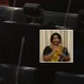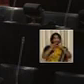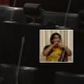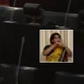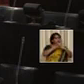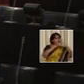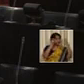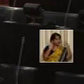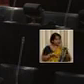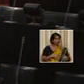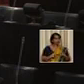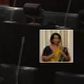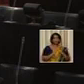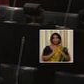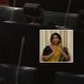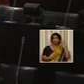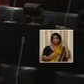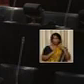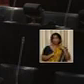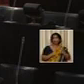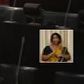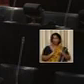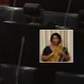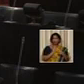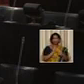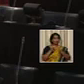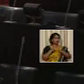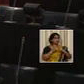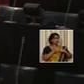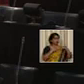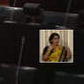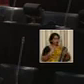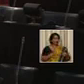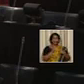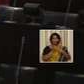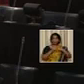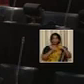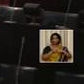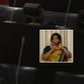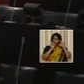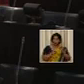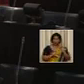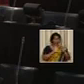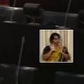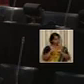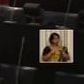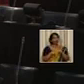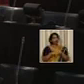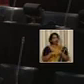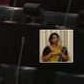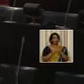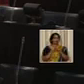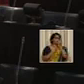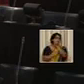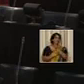कंदवीम करला जात्यांतरवसा देशीयव टेंडर कंदवीम करला ए टेंडर कंदवीम हरहा तोरागेन तमई एक